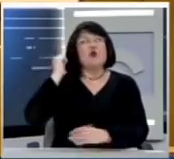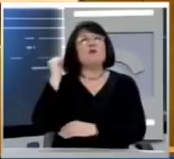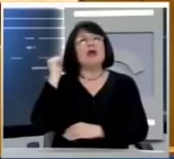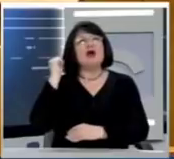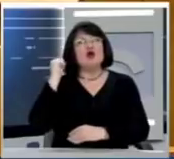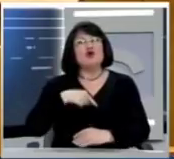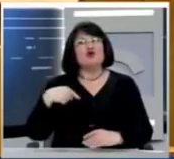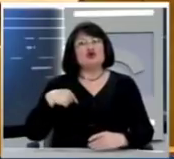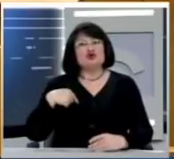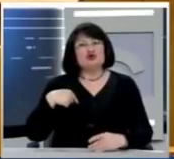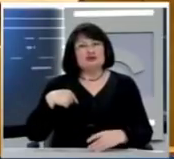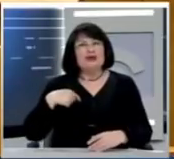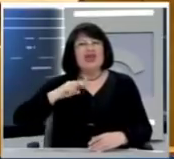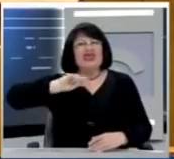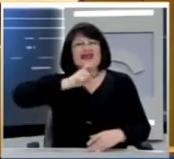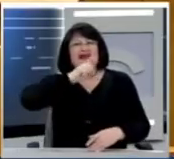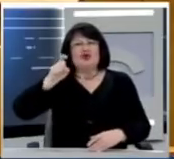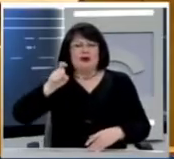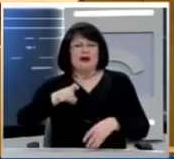100 εκατομμυρίων ευρώ.